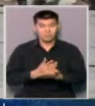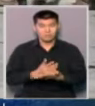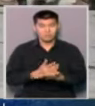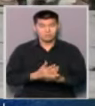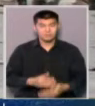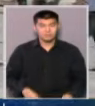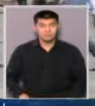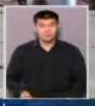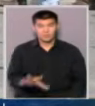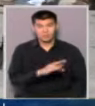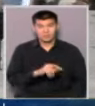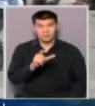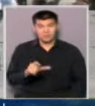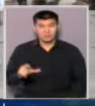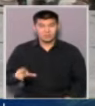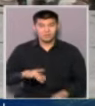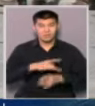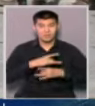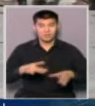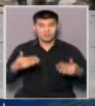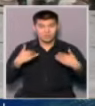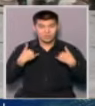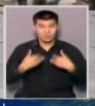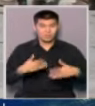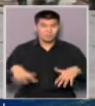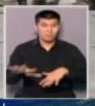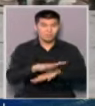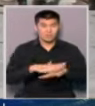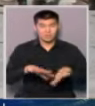енді барша жұртты халқымды өнер